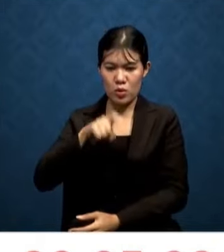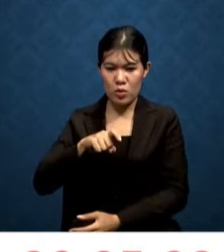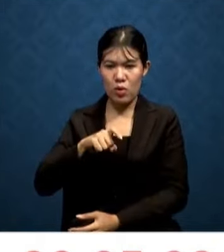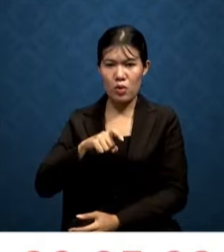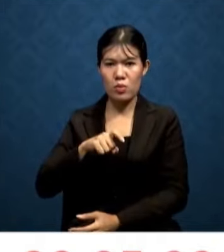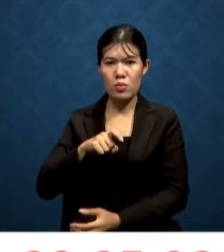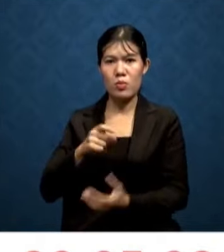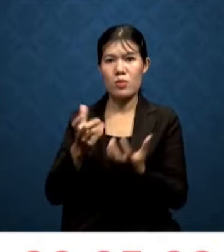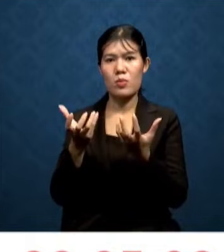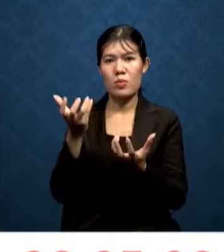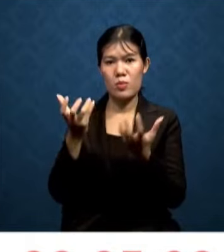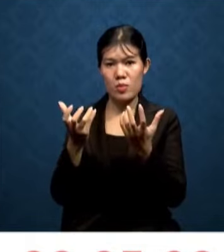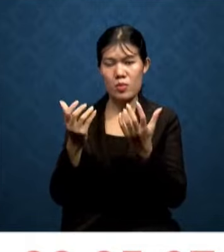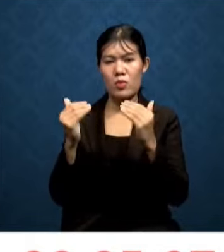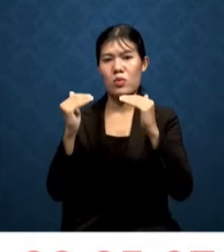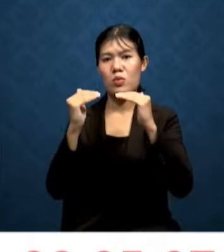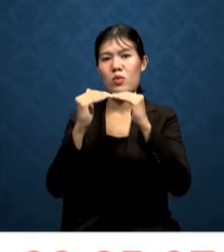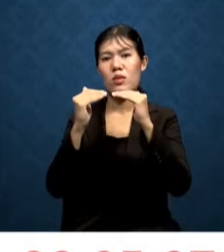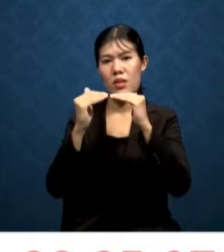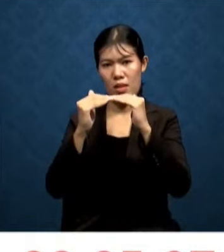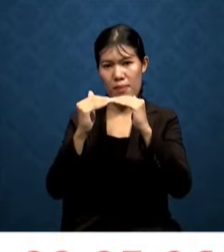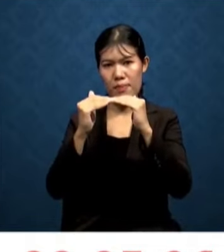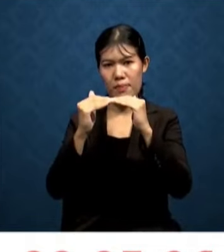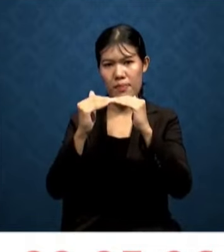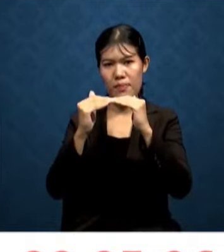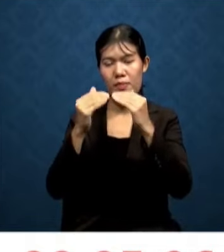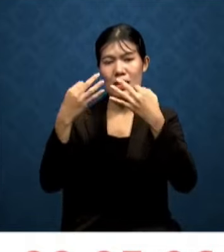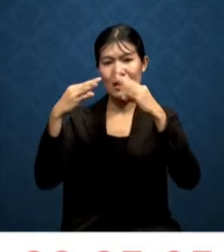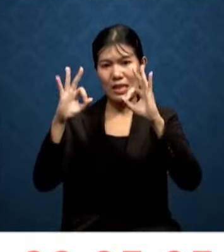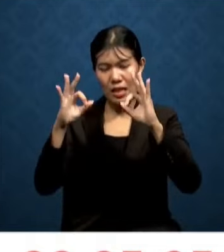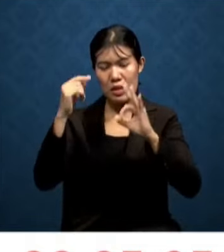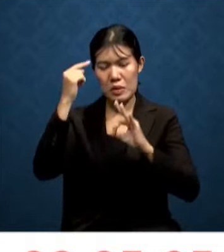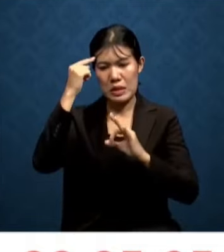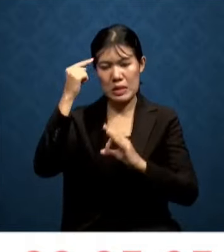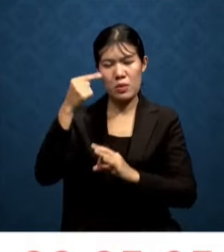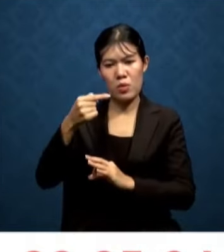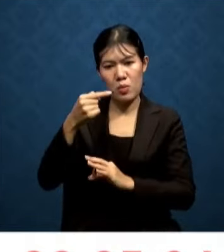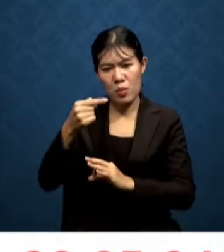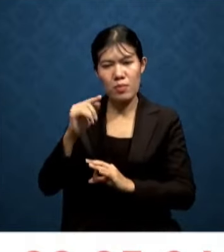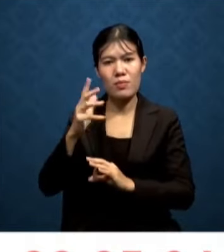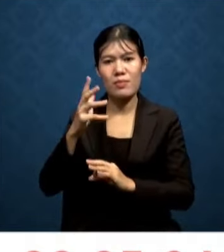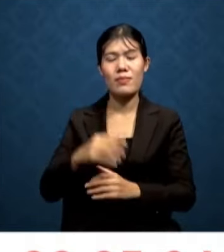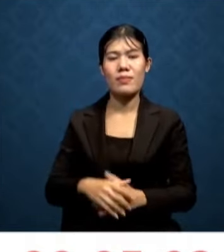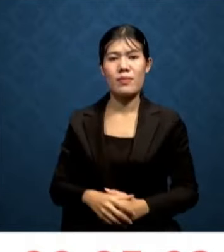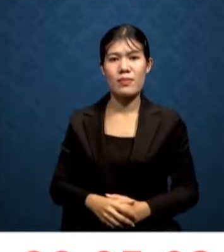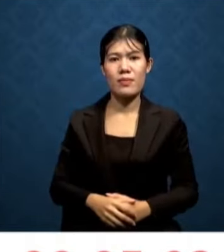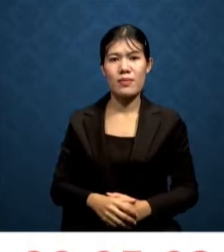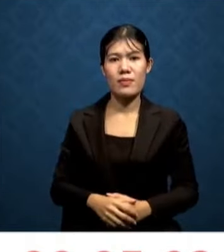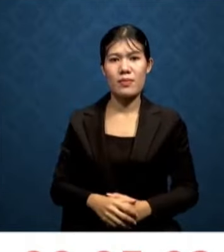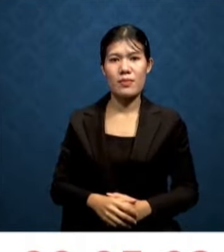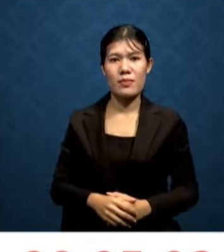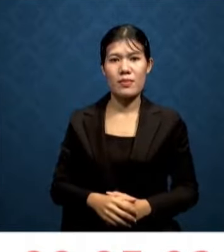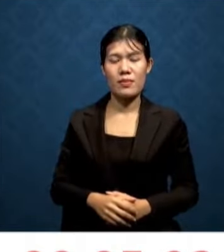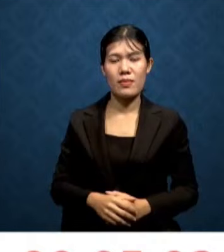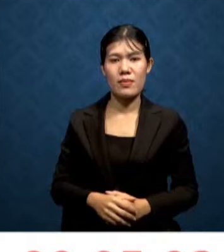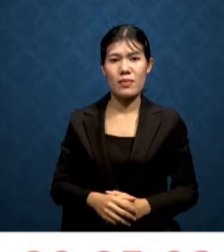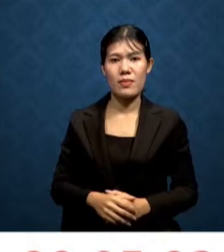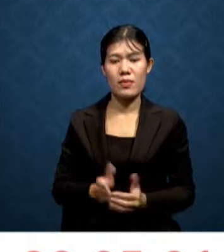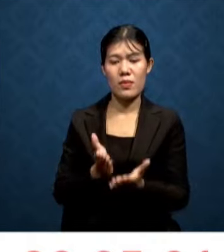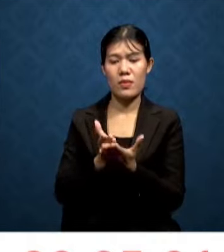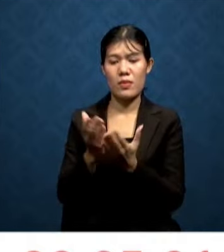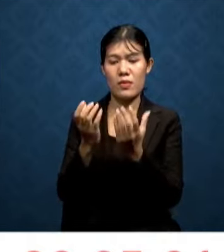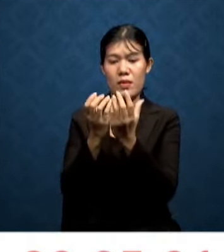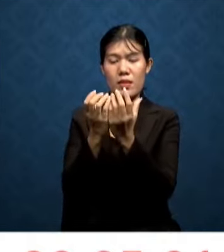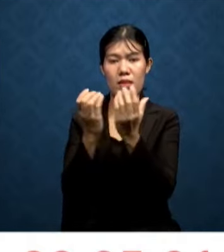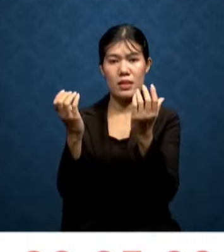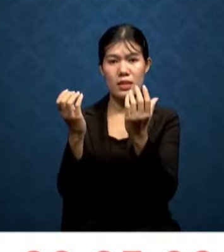อิสระและปราศจากอคติข้อที่17กำหนดว่าตุลาการ ศาลรัฐธรรมนูญจะต้องไม่ทำสิ่ง